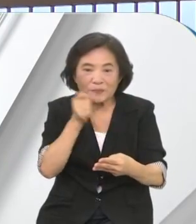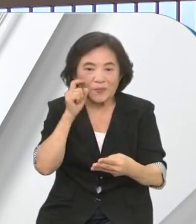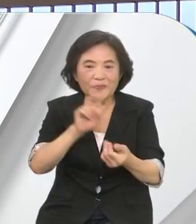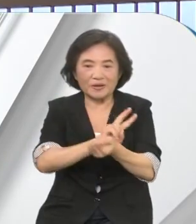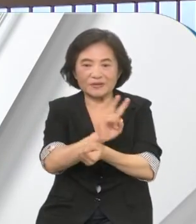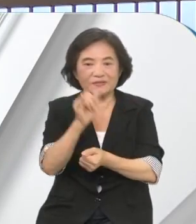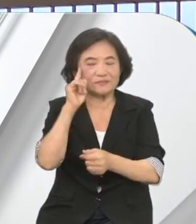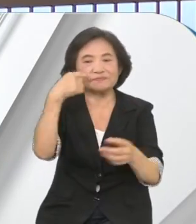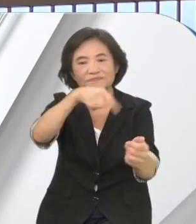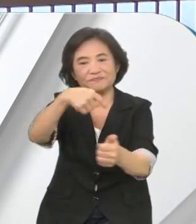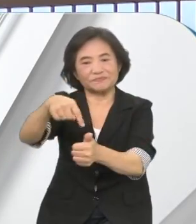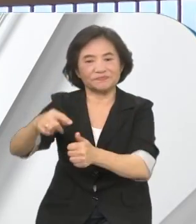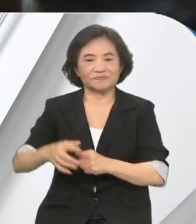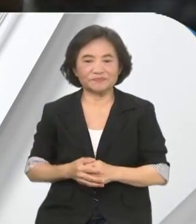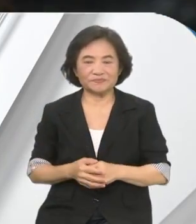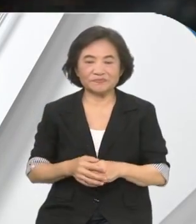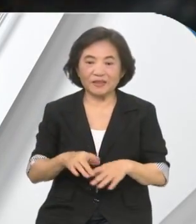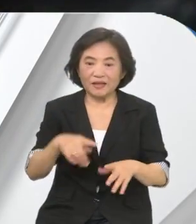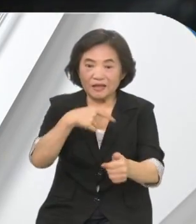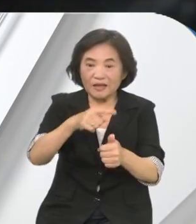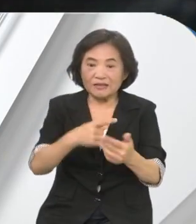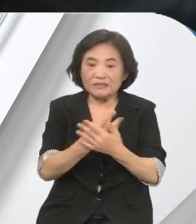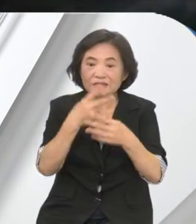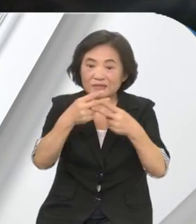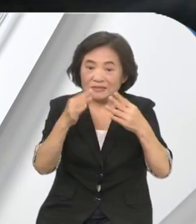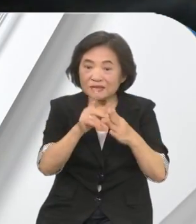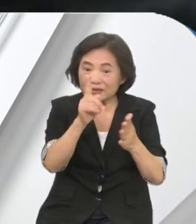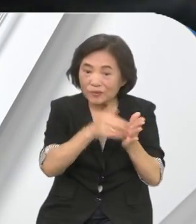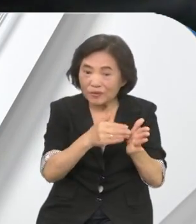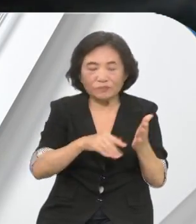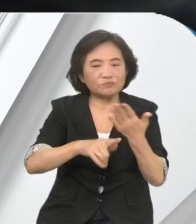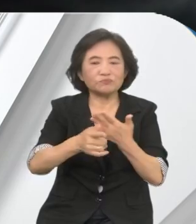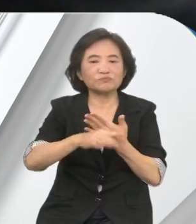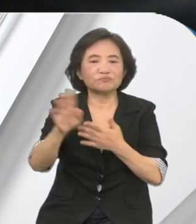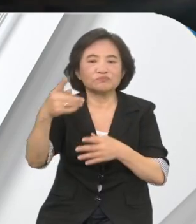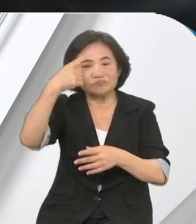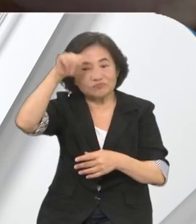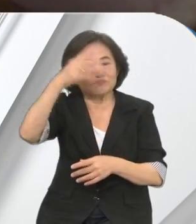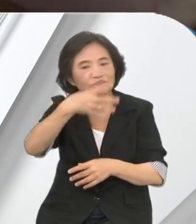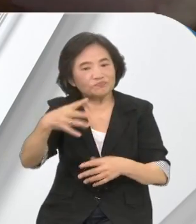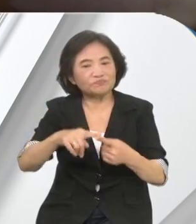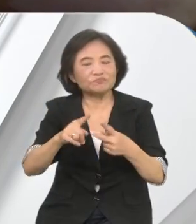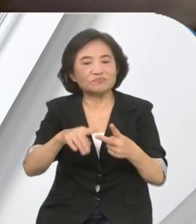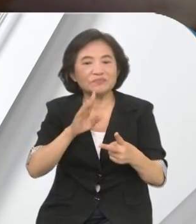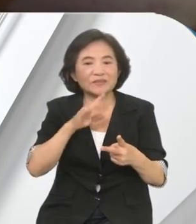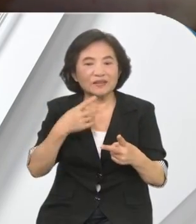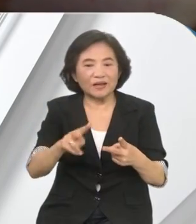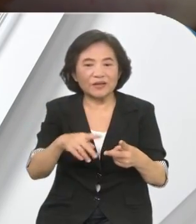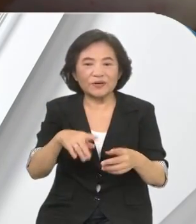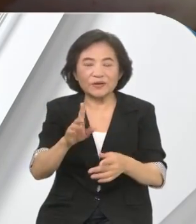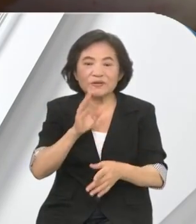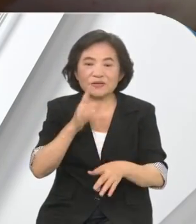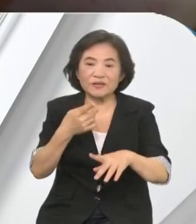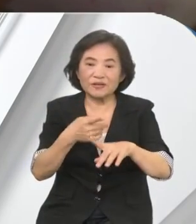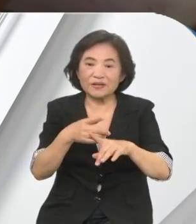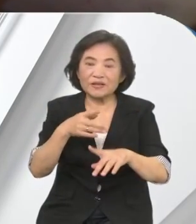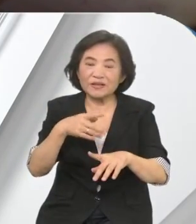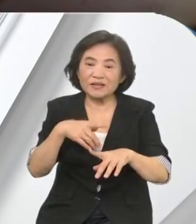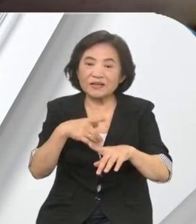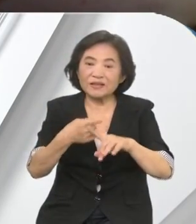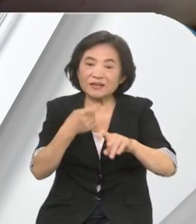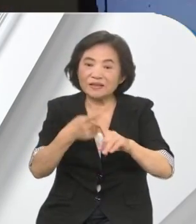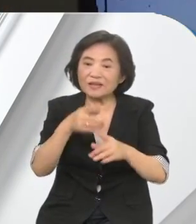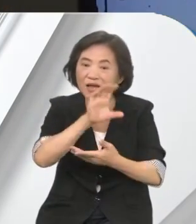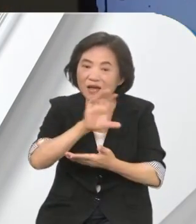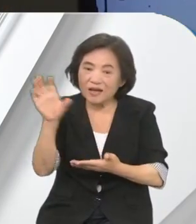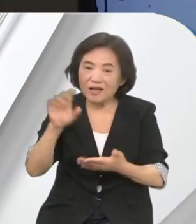玉田来教曲。课程也不是单纯客家听听，从欣赏古典音乐，从各地歌、新歌、白话音乐一道开